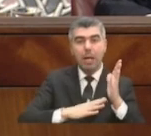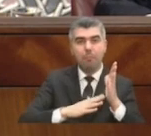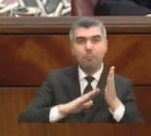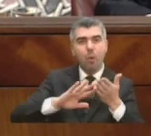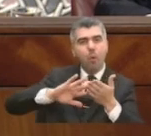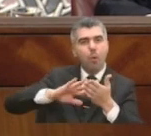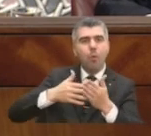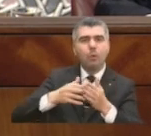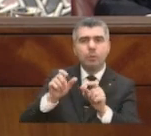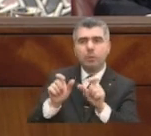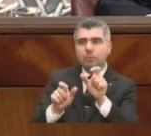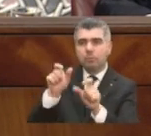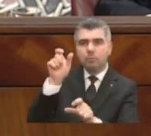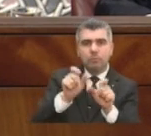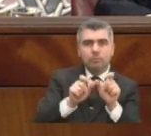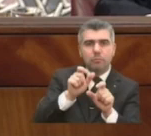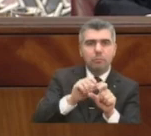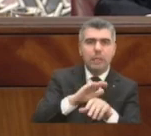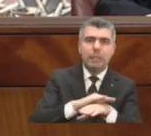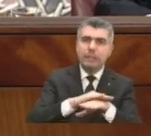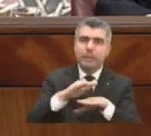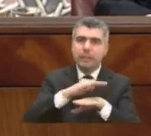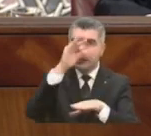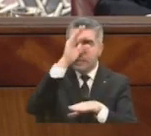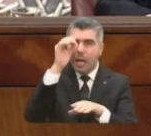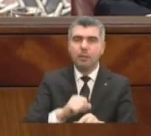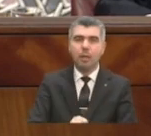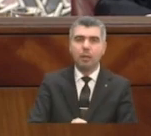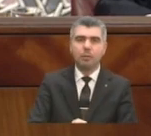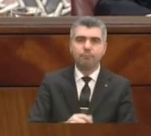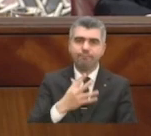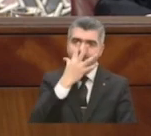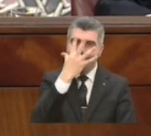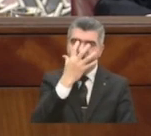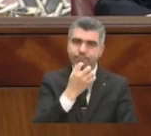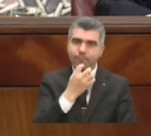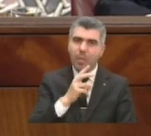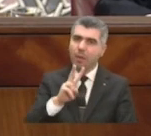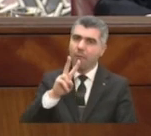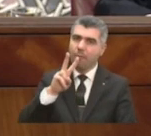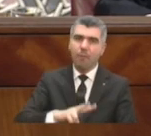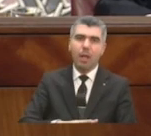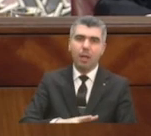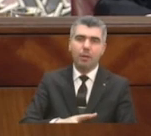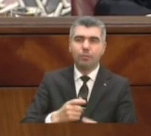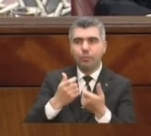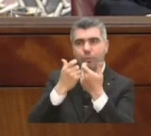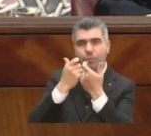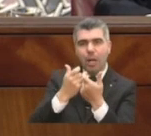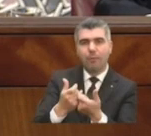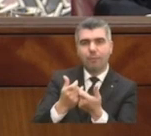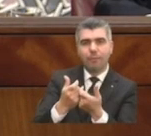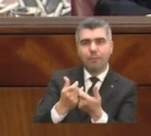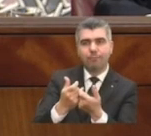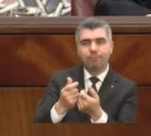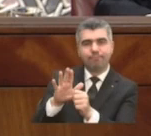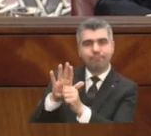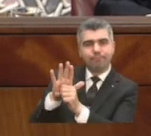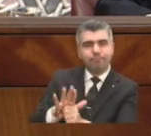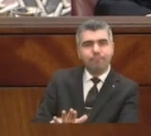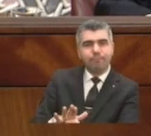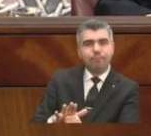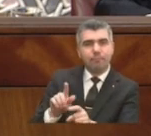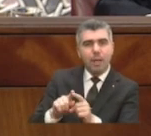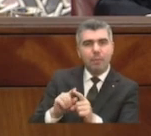مكوناته واطيافه السياسيه عن خيبه امله اساء الموقف السلبي والدور